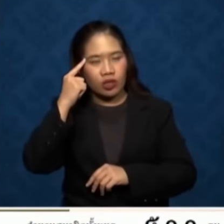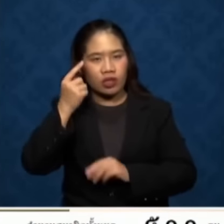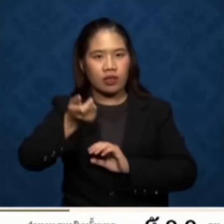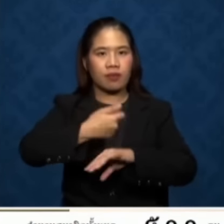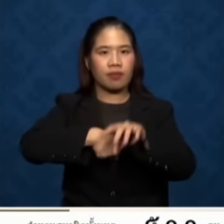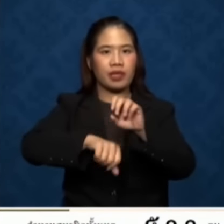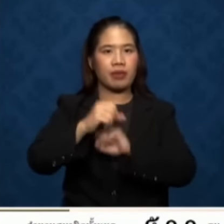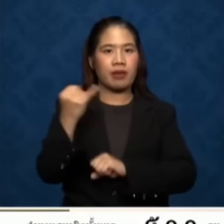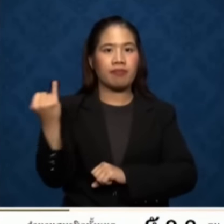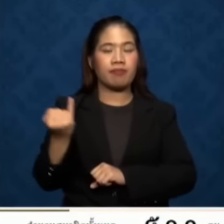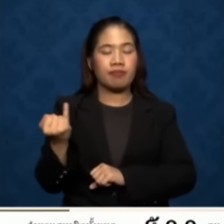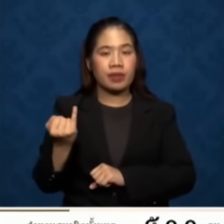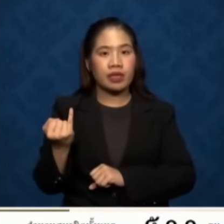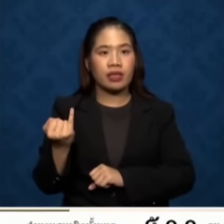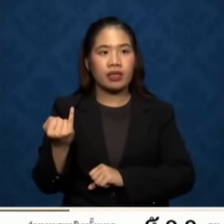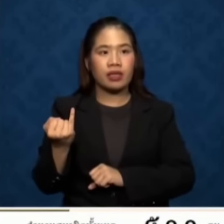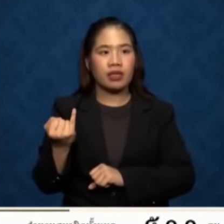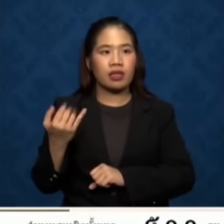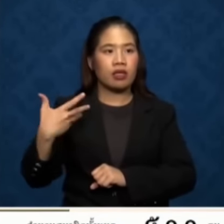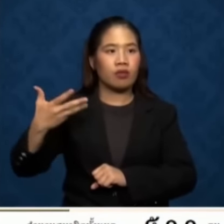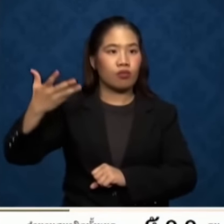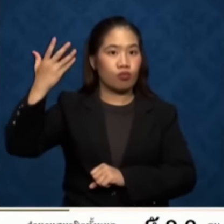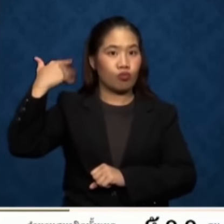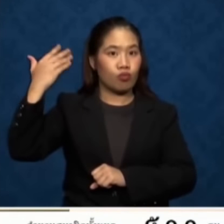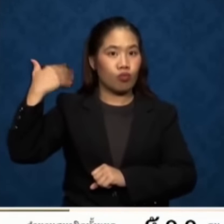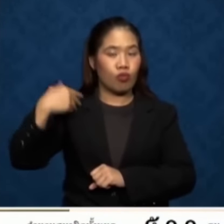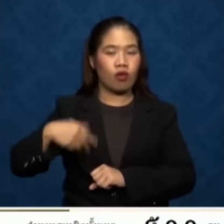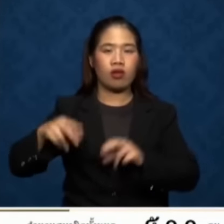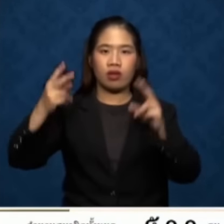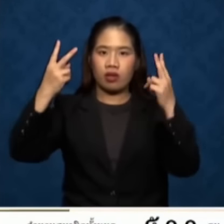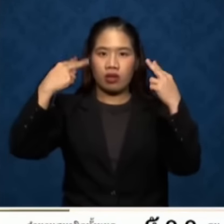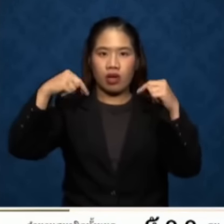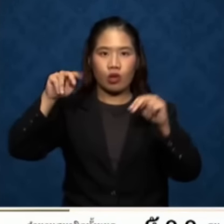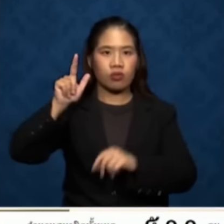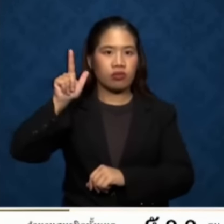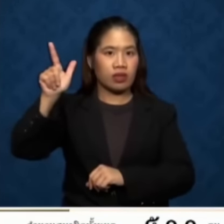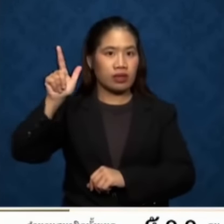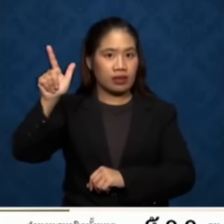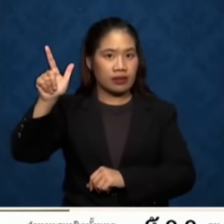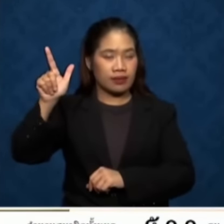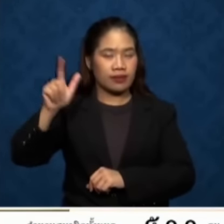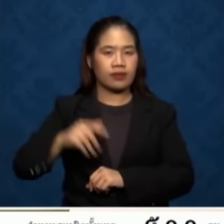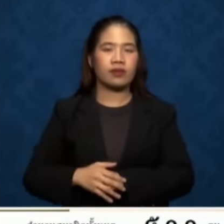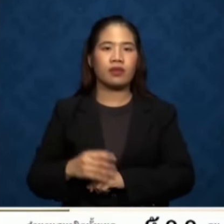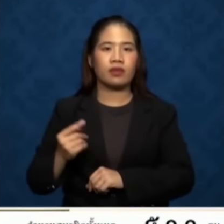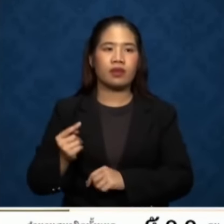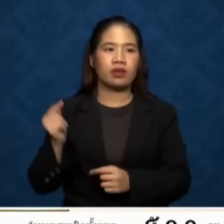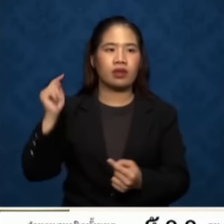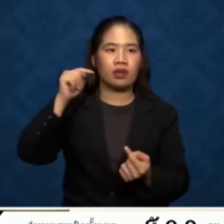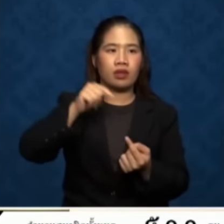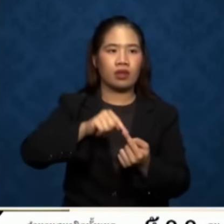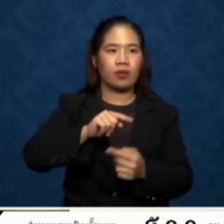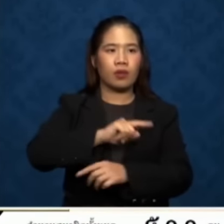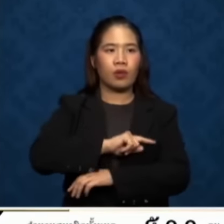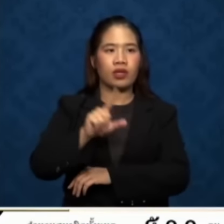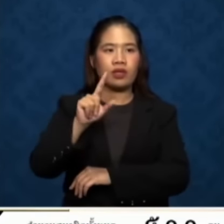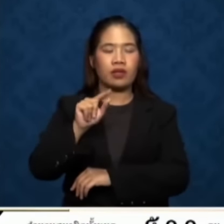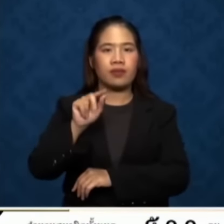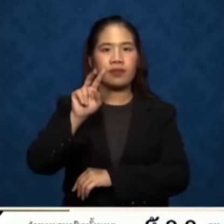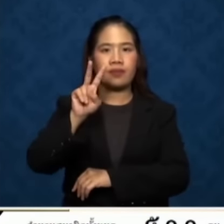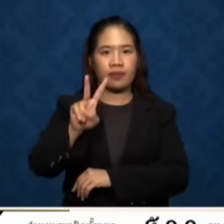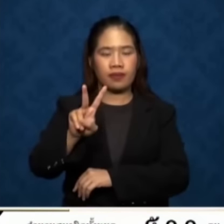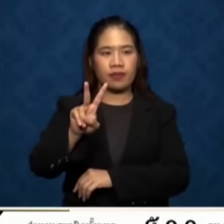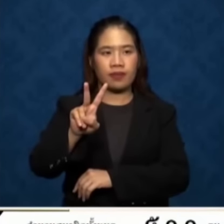อบท่านอดีตนายกทักษิณท่านเข้ามาเมื่อวันที่22